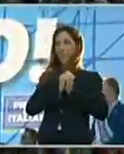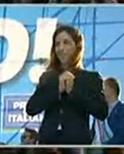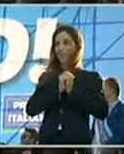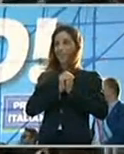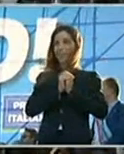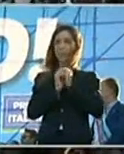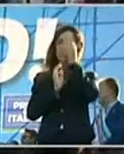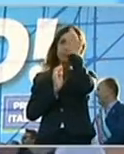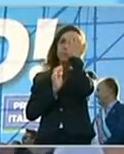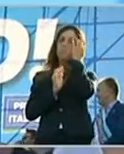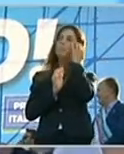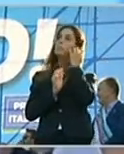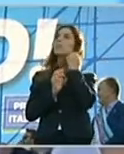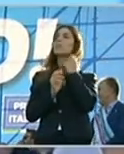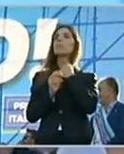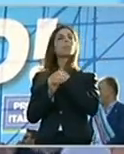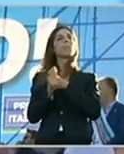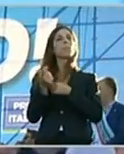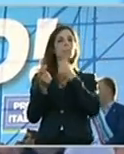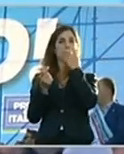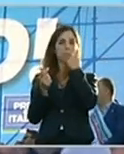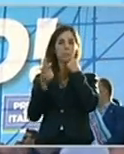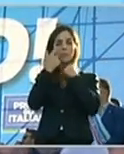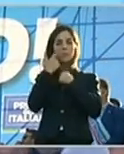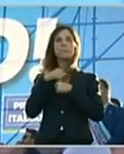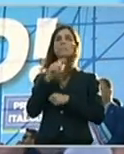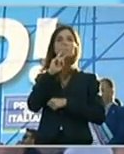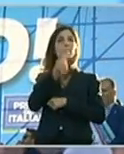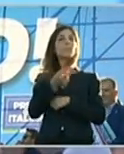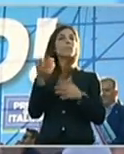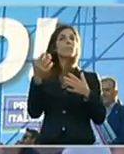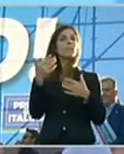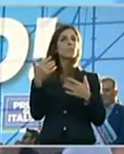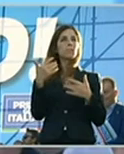eccolo lì, c'è stato un po' di polemica, ma insomma, eccolo Matteo qui. Salvini che ha avuto